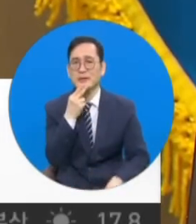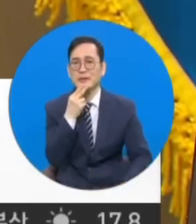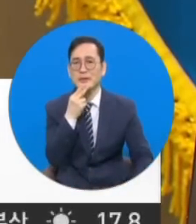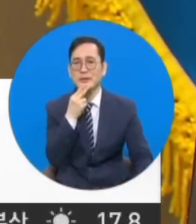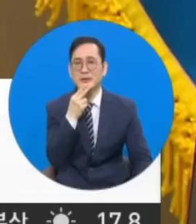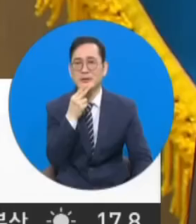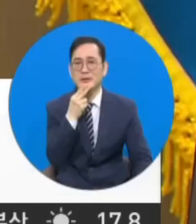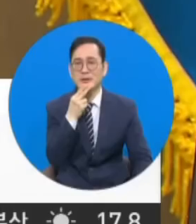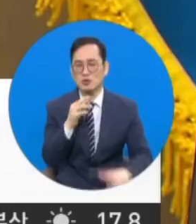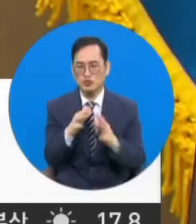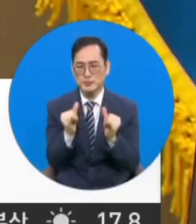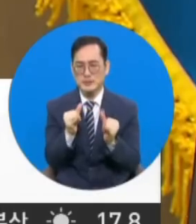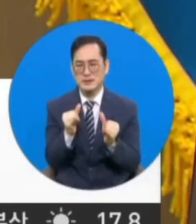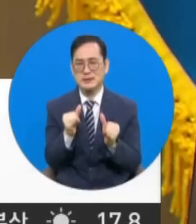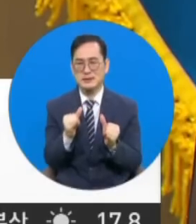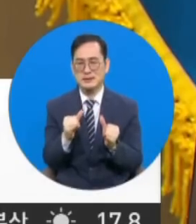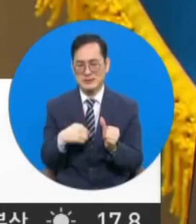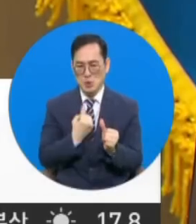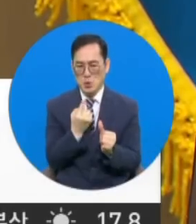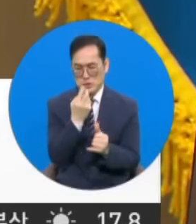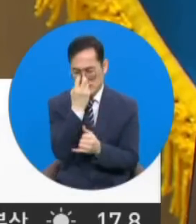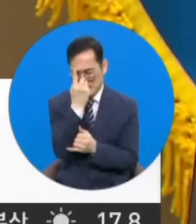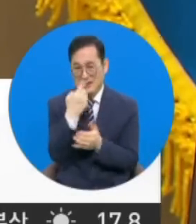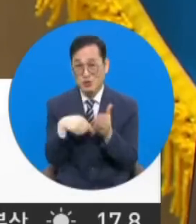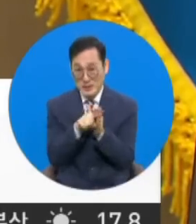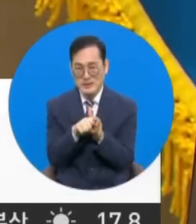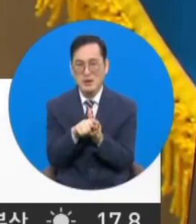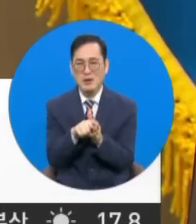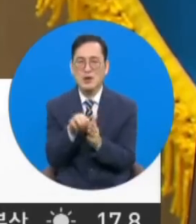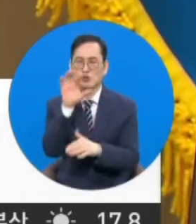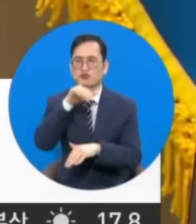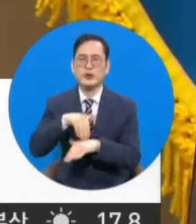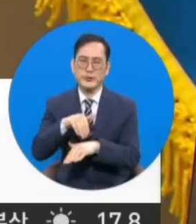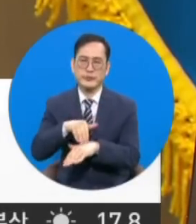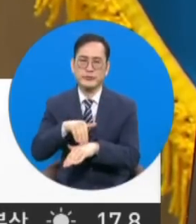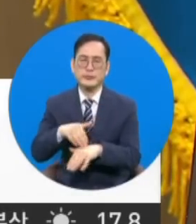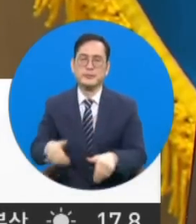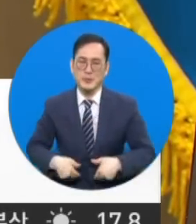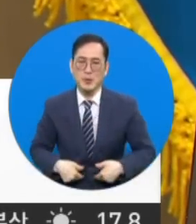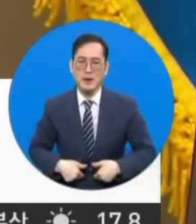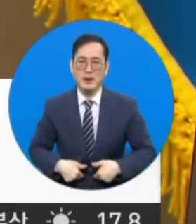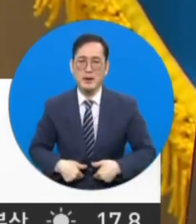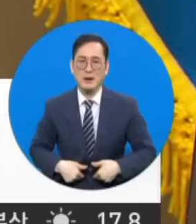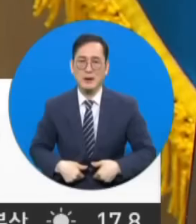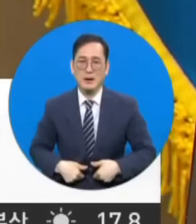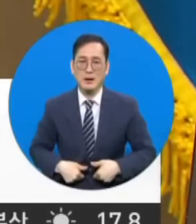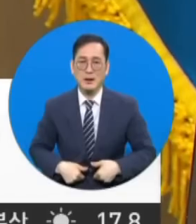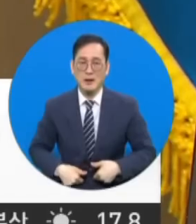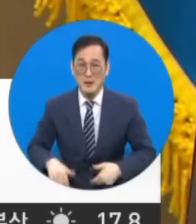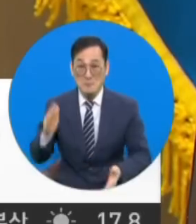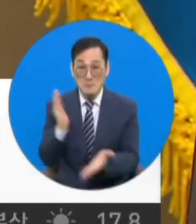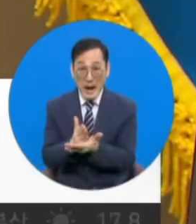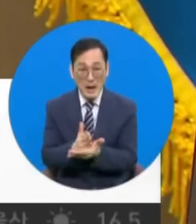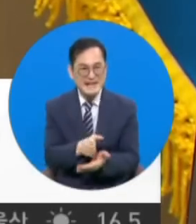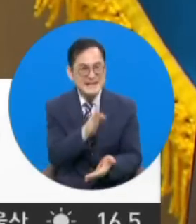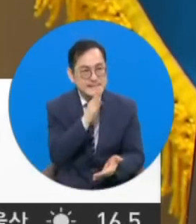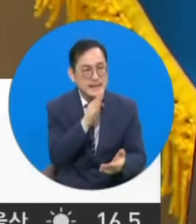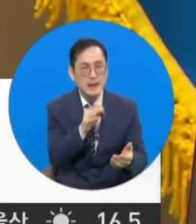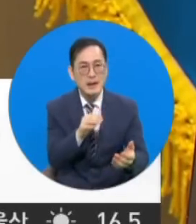국민 수수료를 지키는 민방위 훈련은 제대로 해본 것과 그렇지 않은 것은 실제